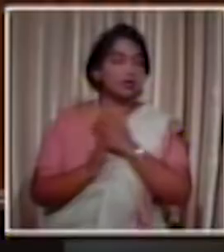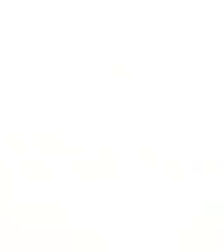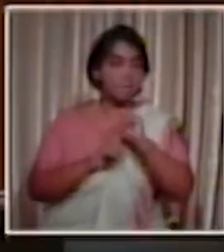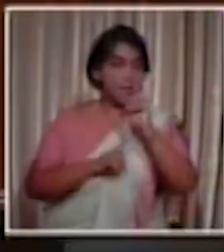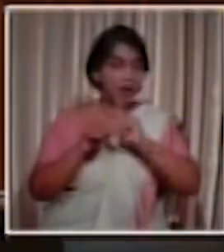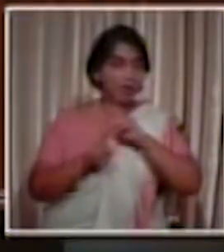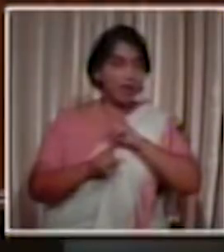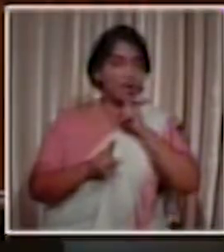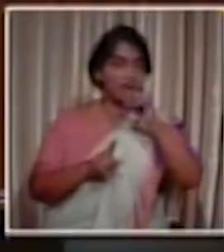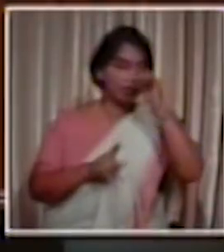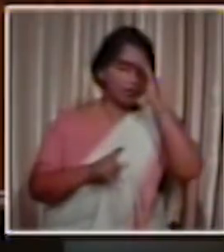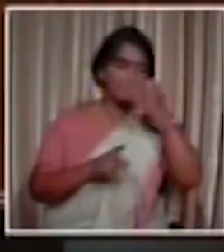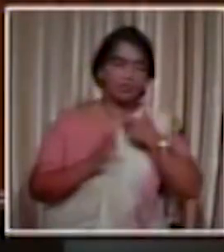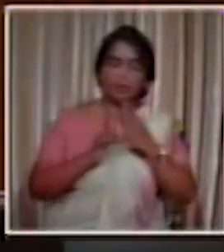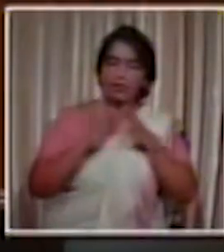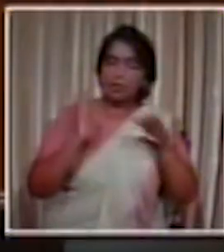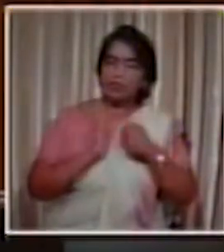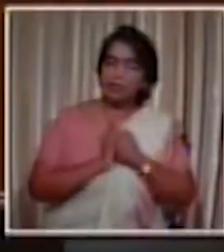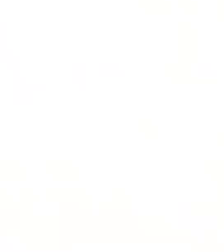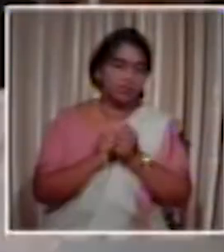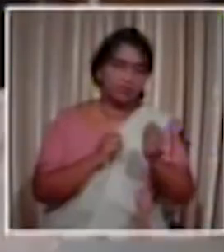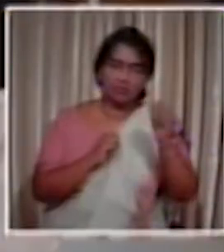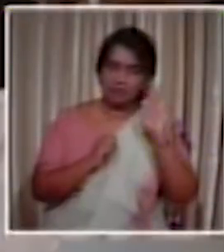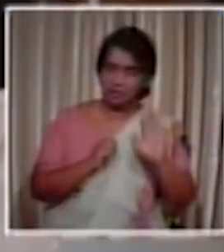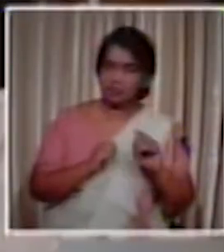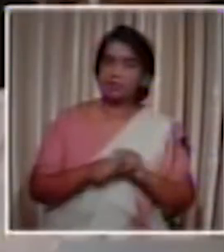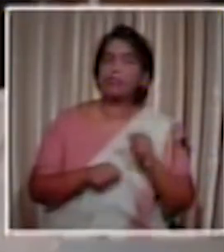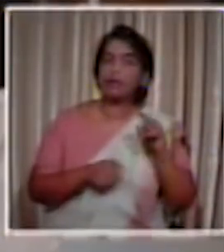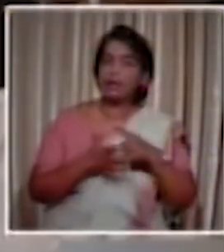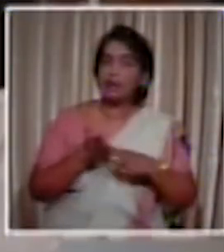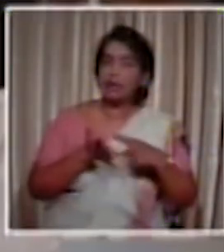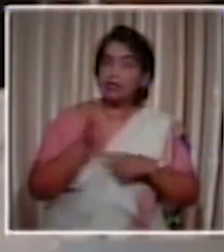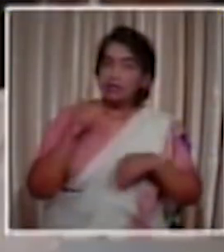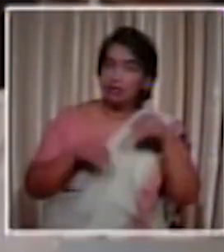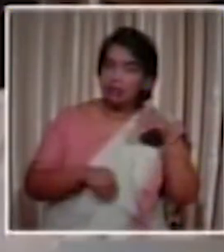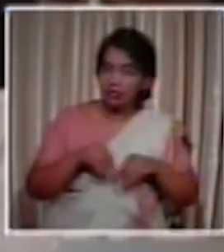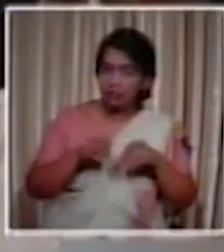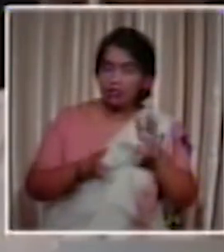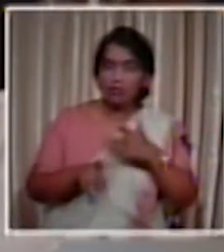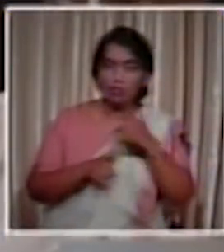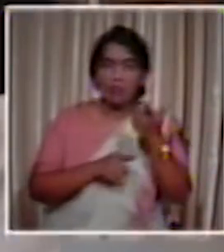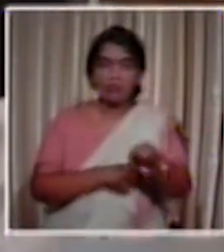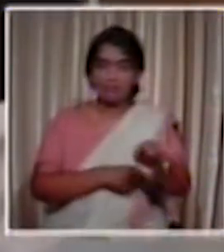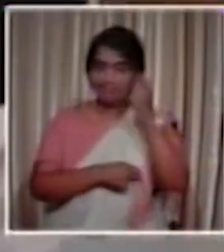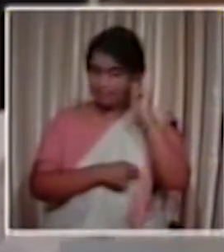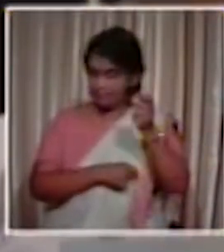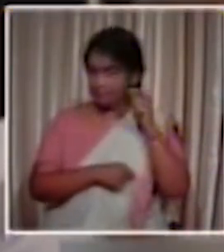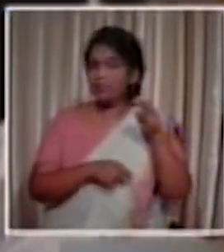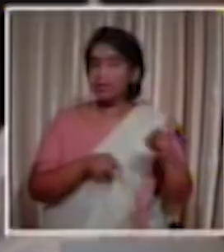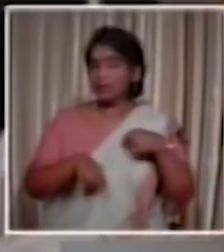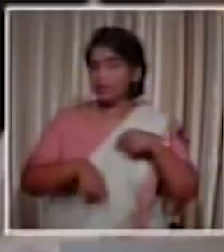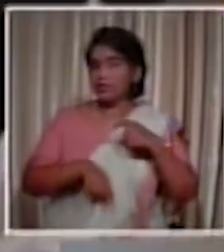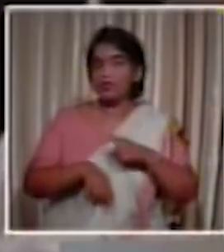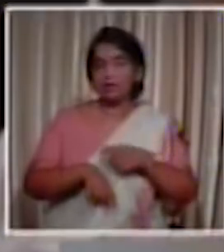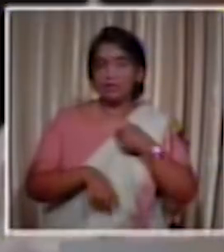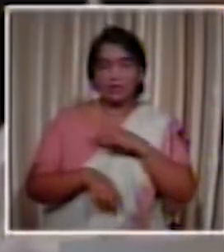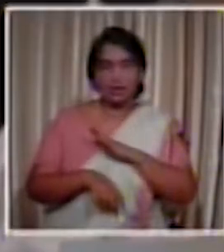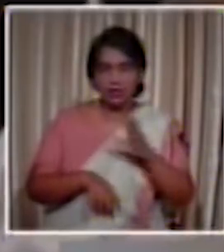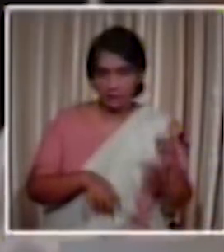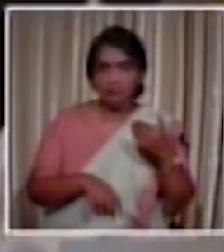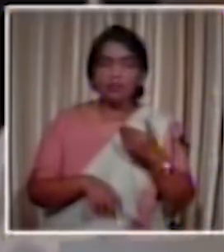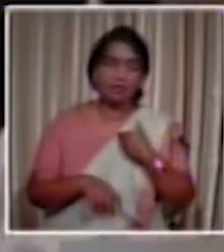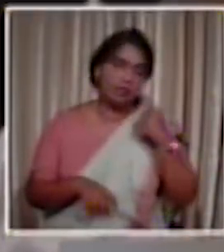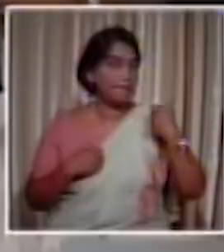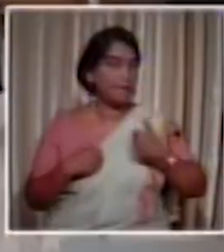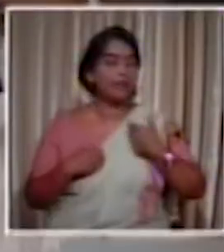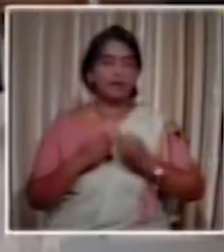කථානායකවරයා වශයෙන් මම ඉතාමත් ගෞරවයෙන් යුතුව ඉල්ලා සිටිමි. දේශපාලනික වශයෙන් බොරදිය මාළුවාන මේ අවස්ථාවක් නොවේ කියලයි මා